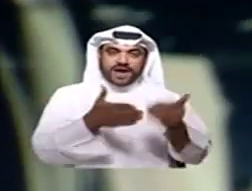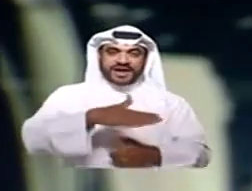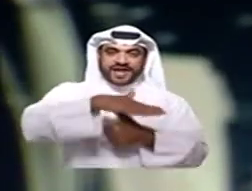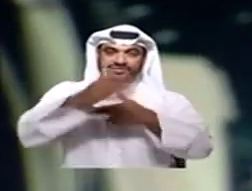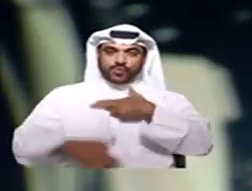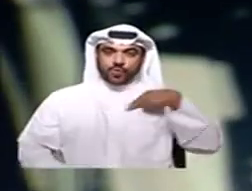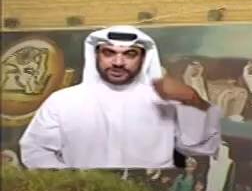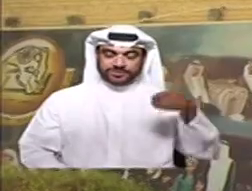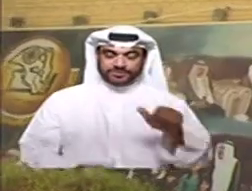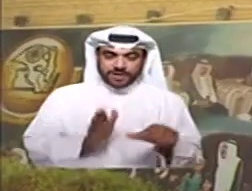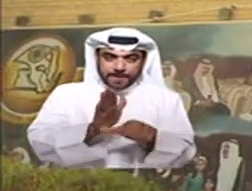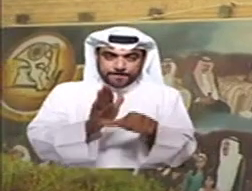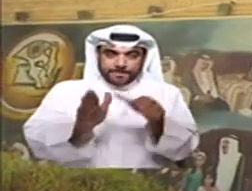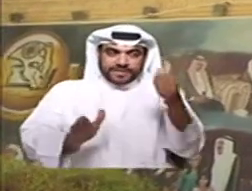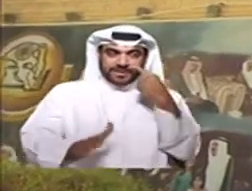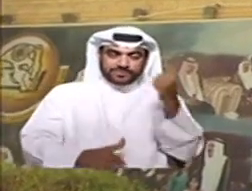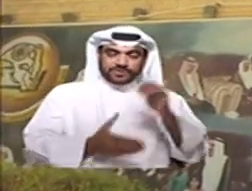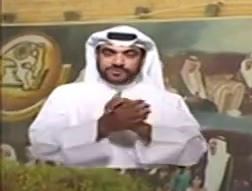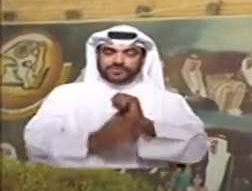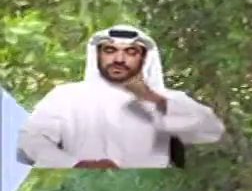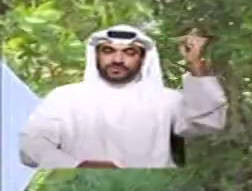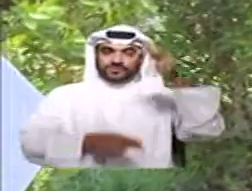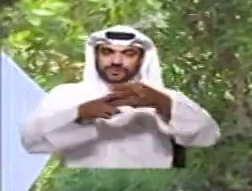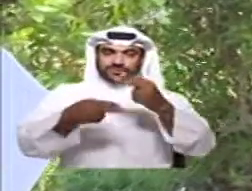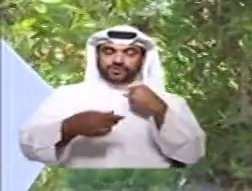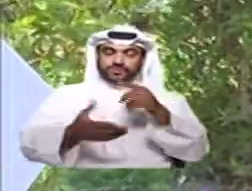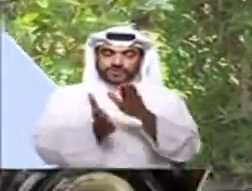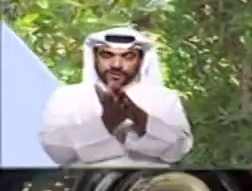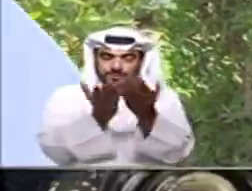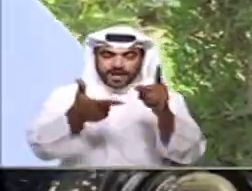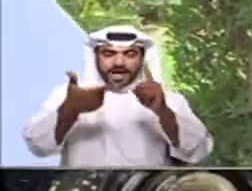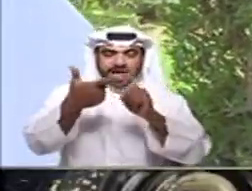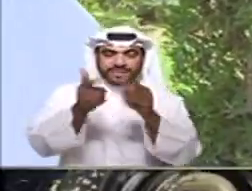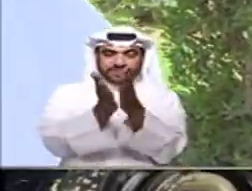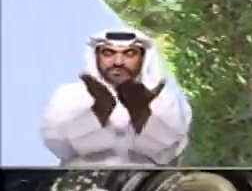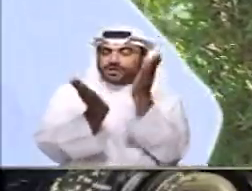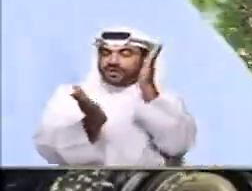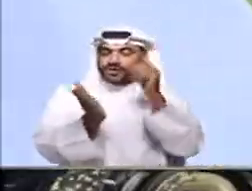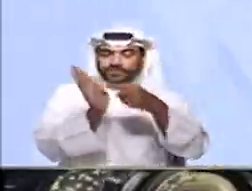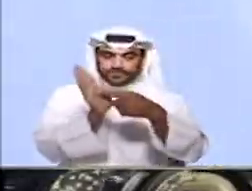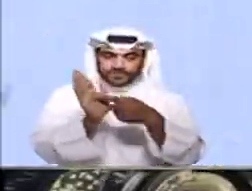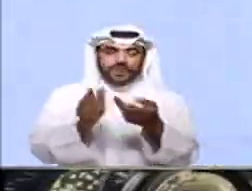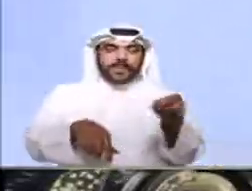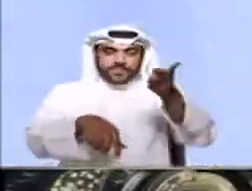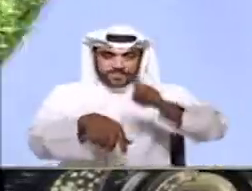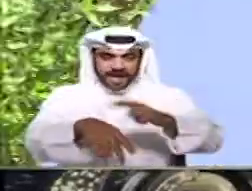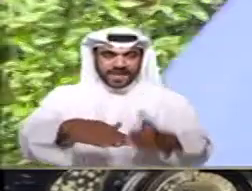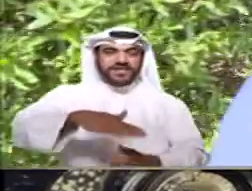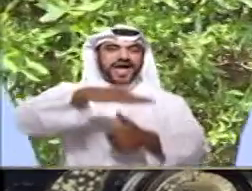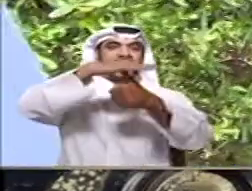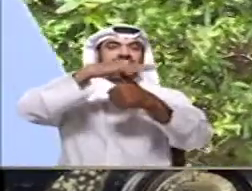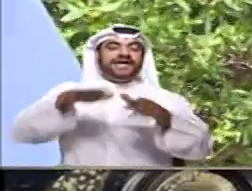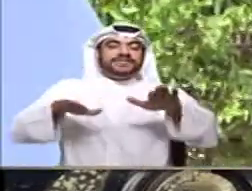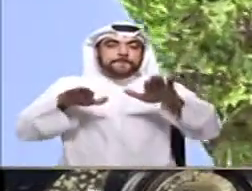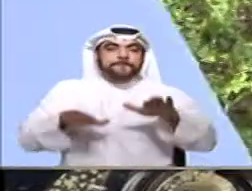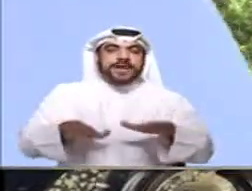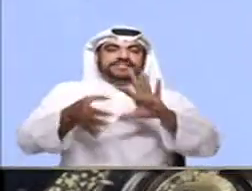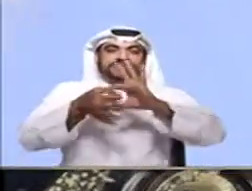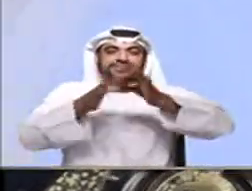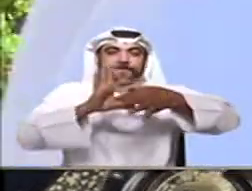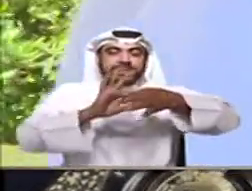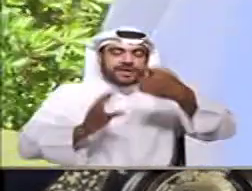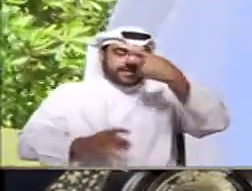بدأ الحفل بالسلام الوطني وتلاوة آيات من الذكر الحكيم، ثم ألقى رئيس مجلس إدارة جمعية